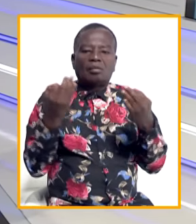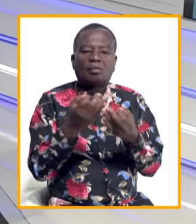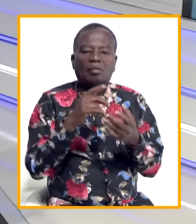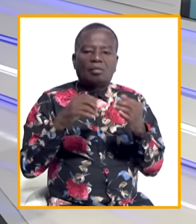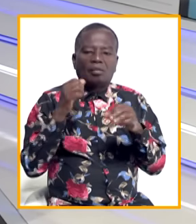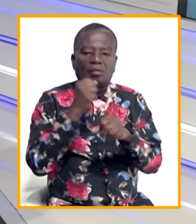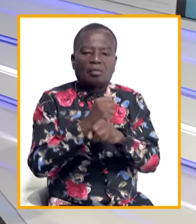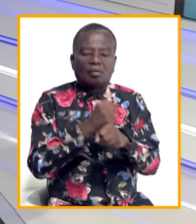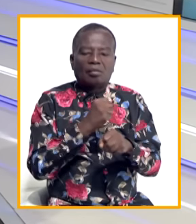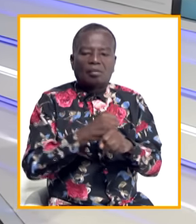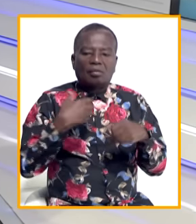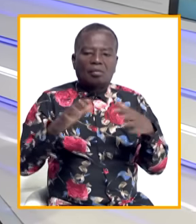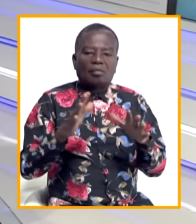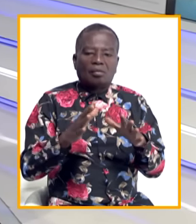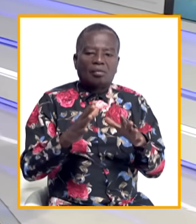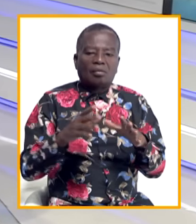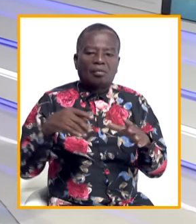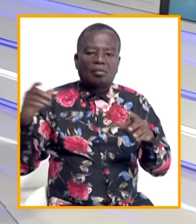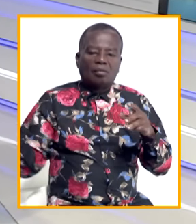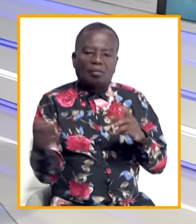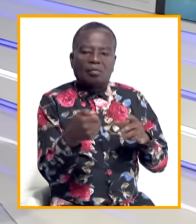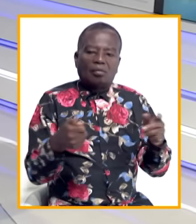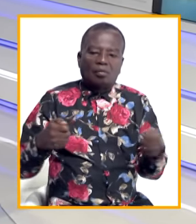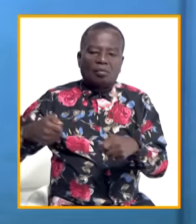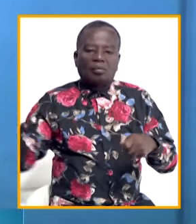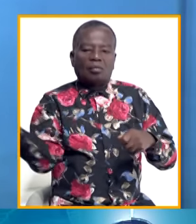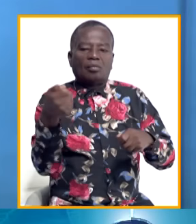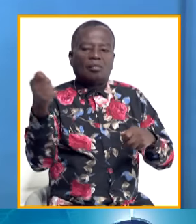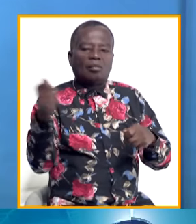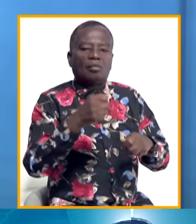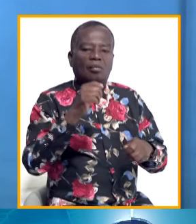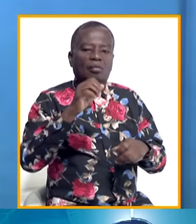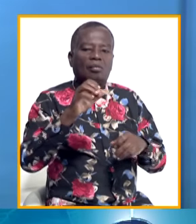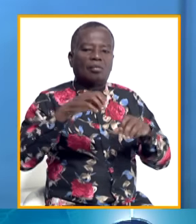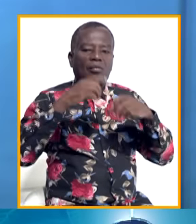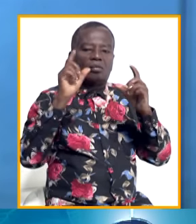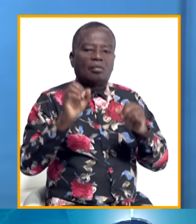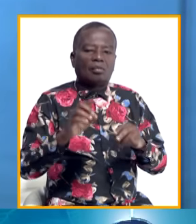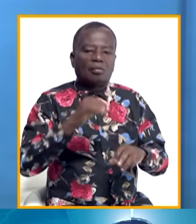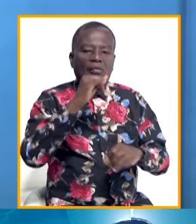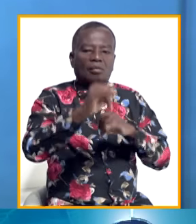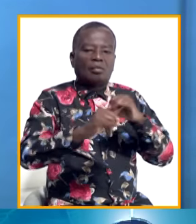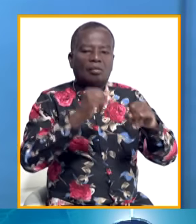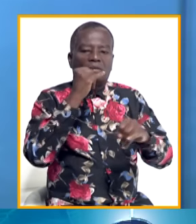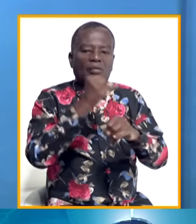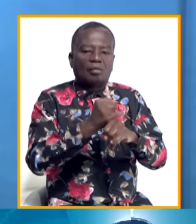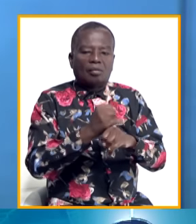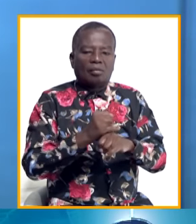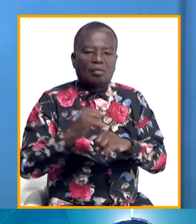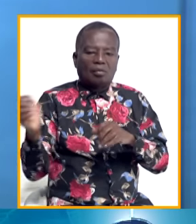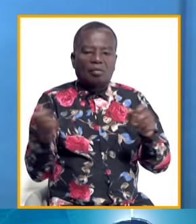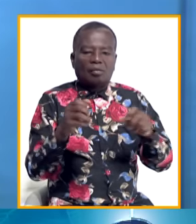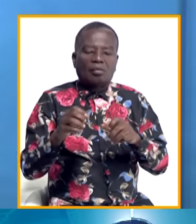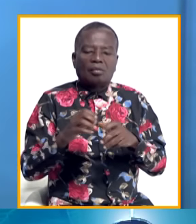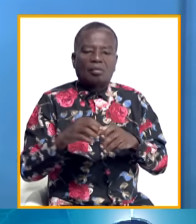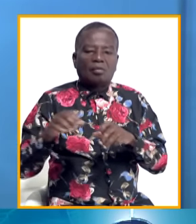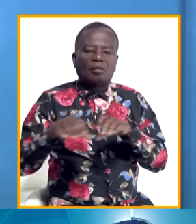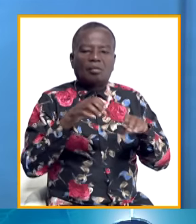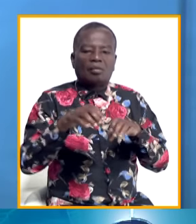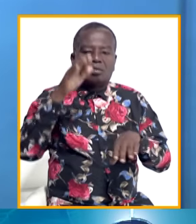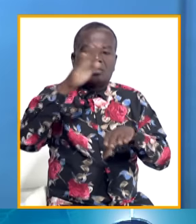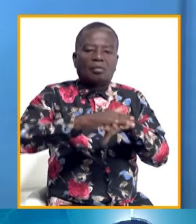Très bien, on va terminer avec du tennis. Du tennis, la compétition internationale de tennis dénommée Abidjan ITF World Tennis Tour se